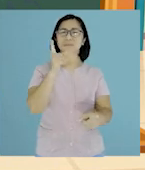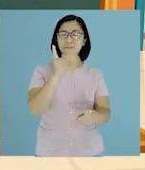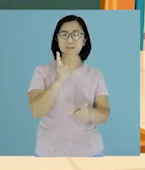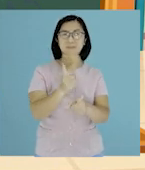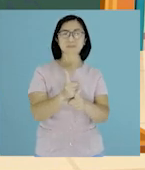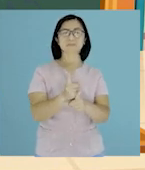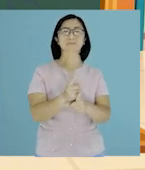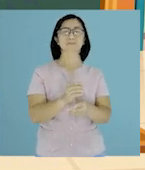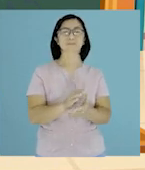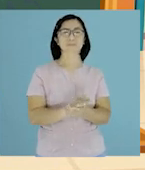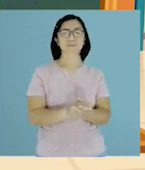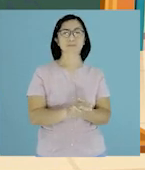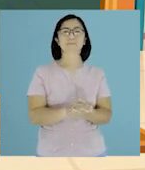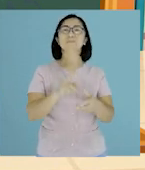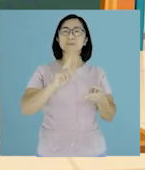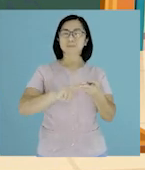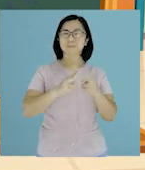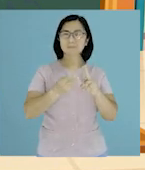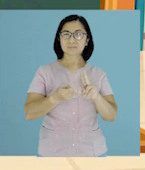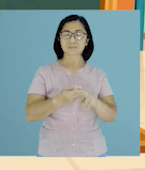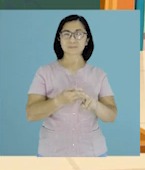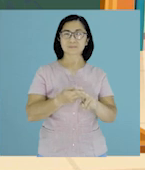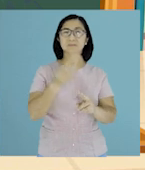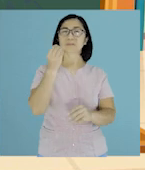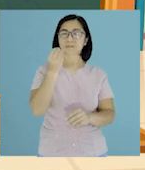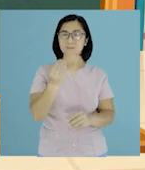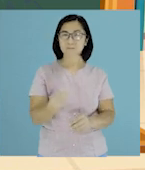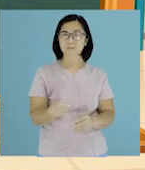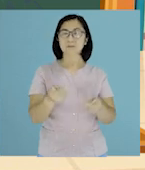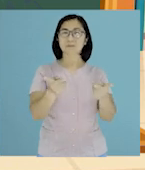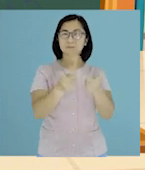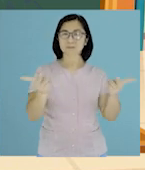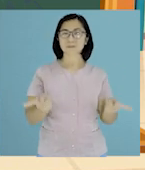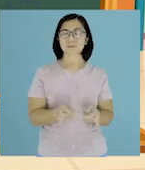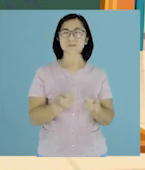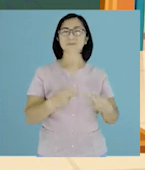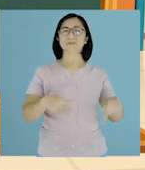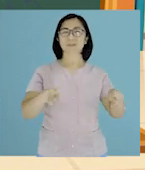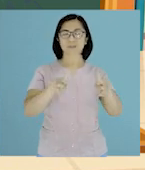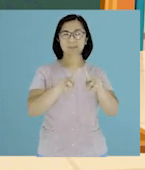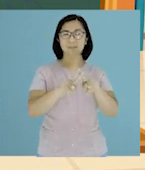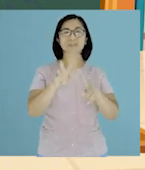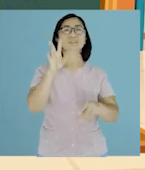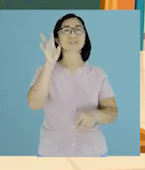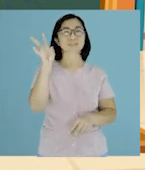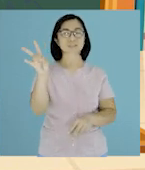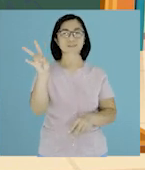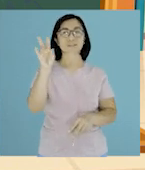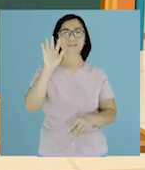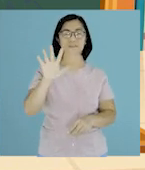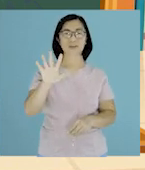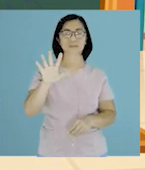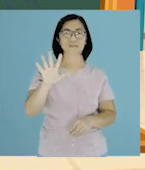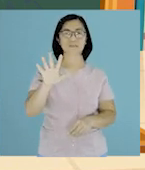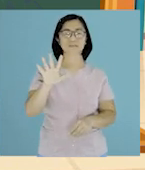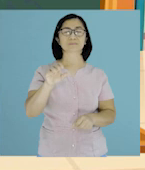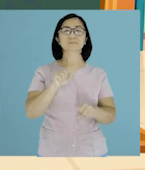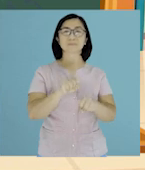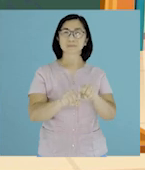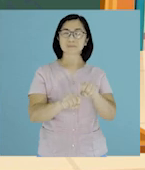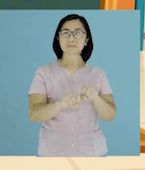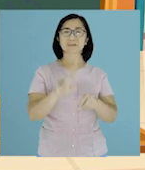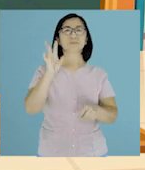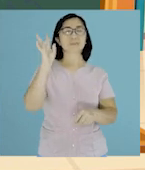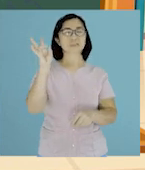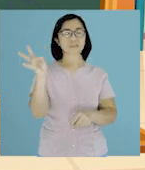Mahusay! Ang number na may pinakakaunting place value ay 75. Kaya,